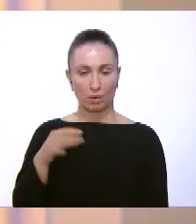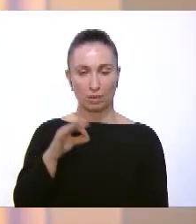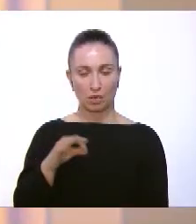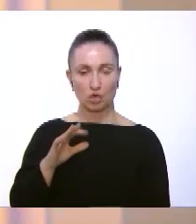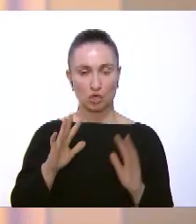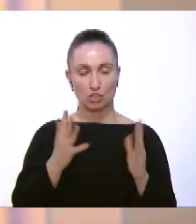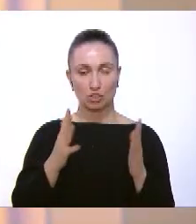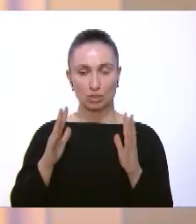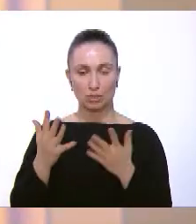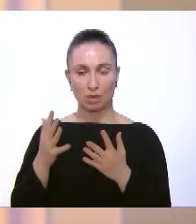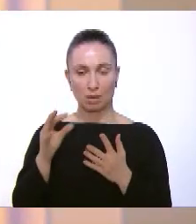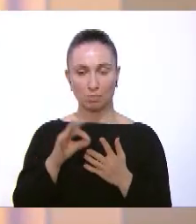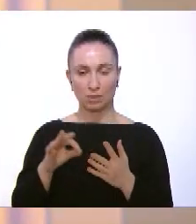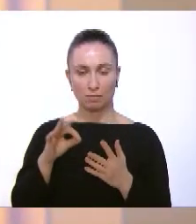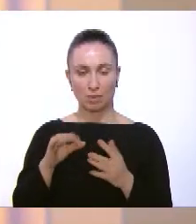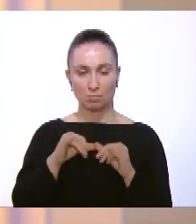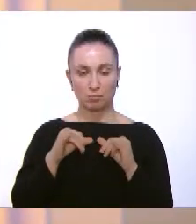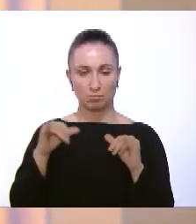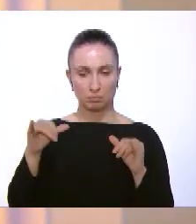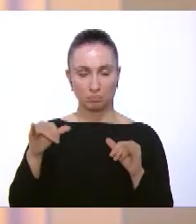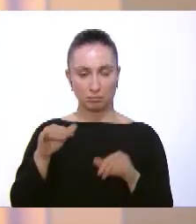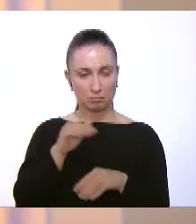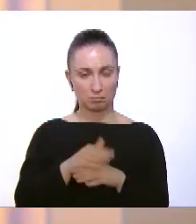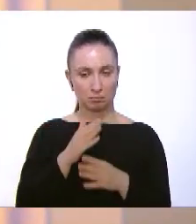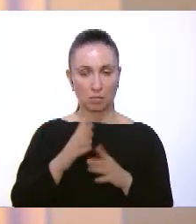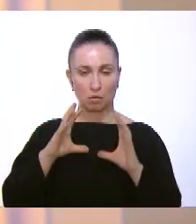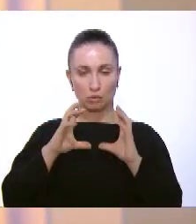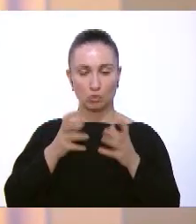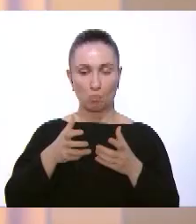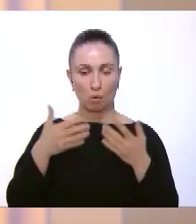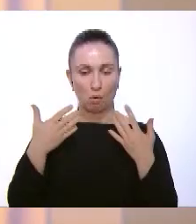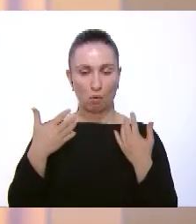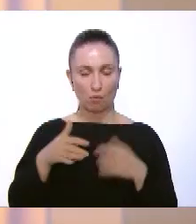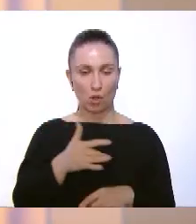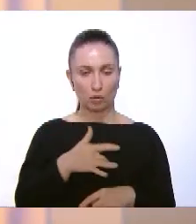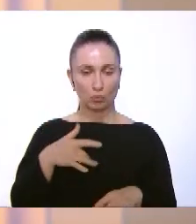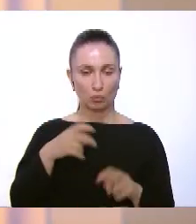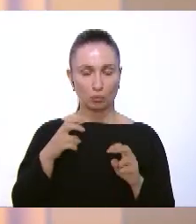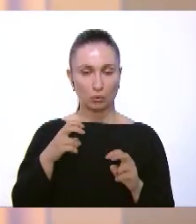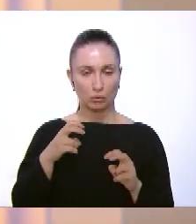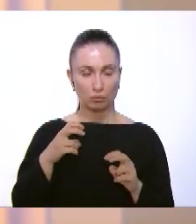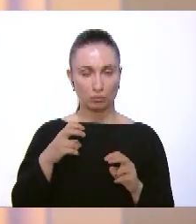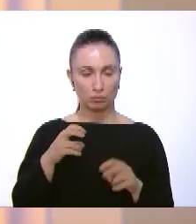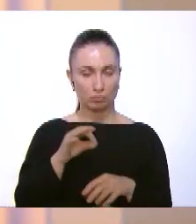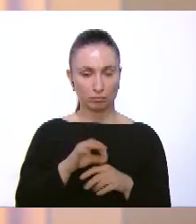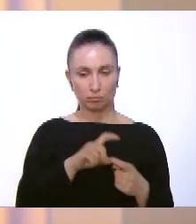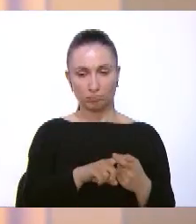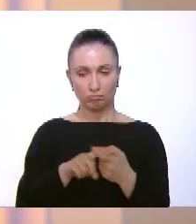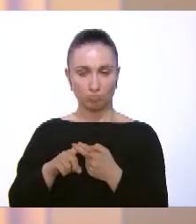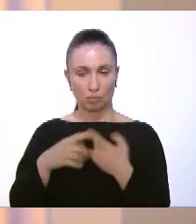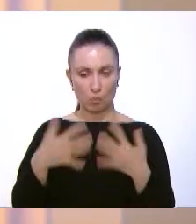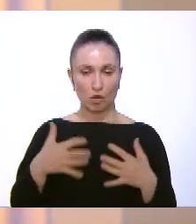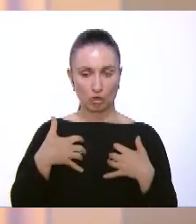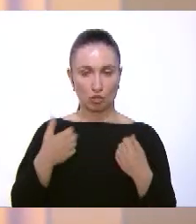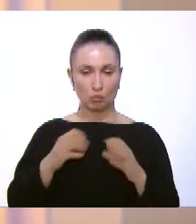შემთხვევათა კატასტროფული ზრდა დაფიქსირდა და მსოფლიო დადგა ტუბერკულოზის ეპიდემიის წინაშე და